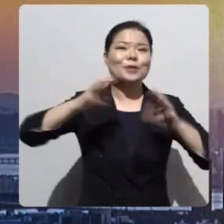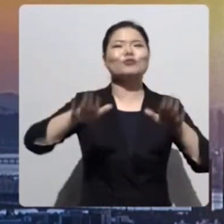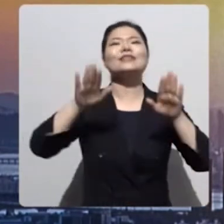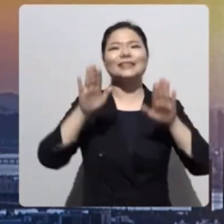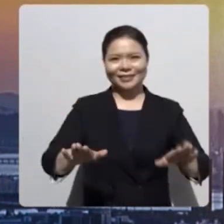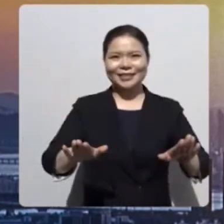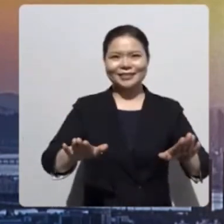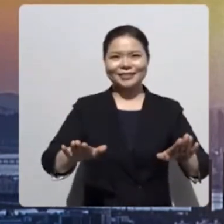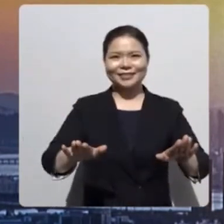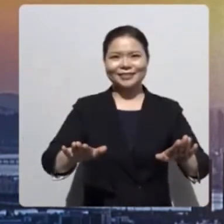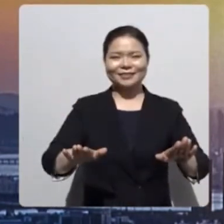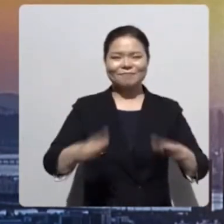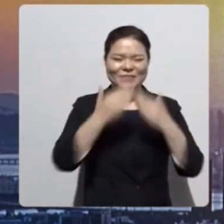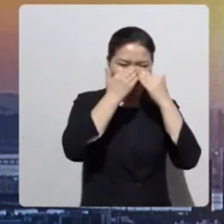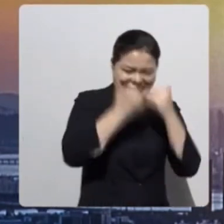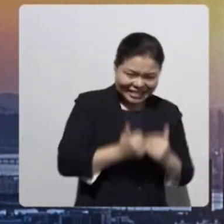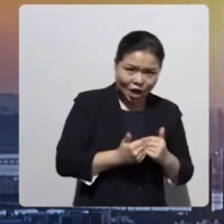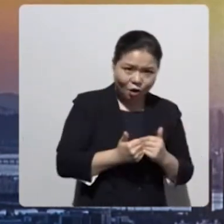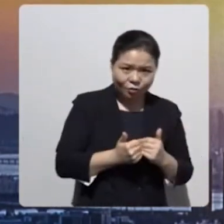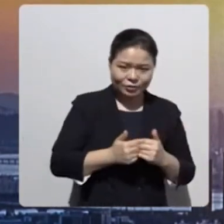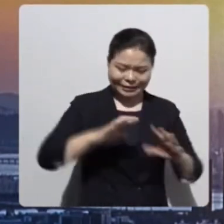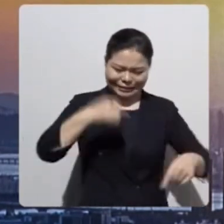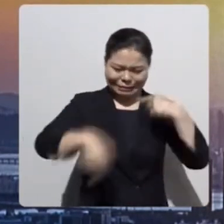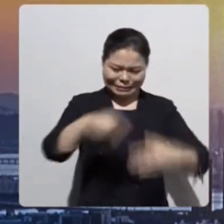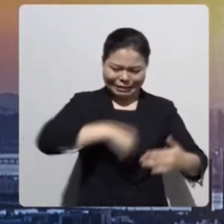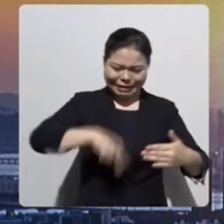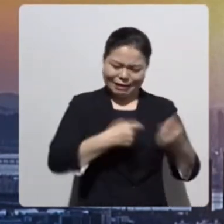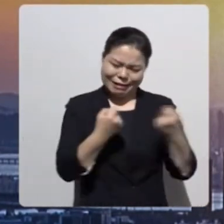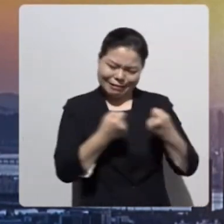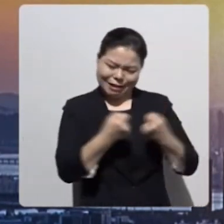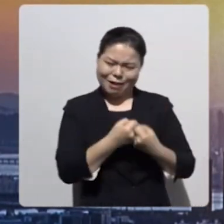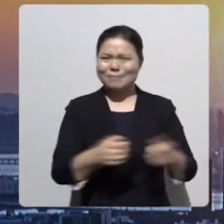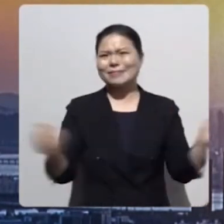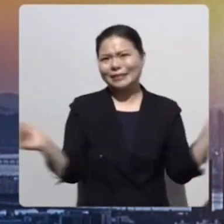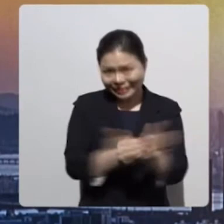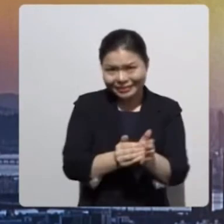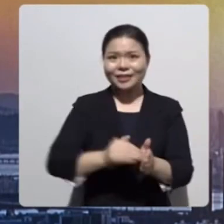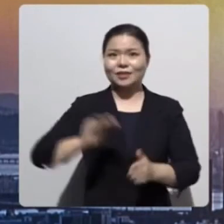이제는 지긋지긋한 정치적 내전을 끝내야 합니다.